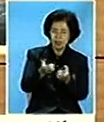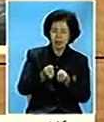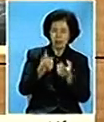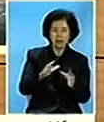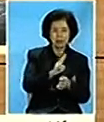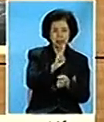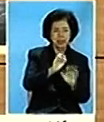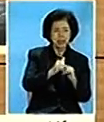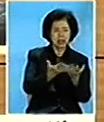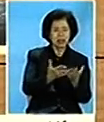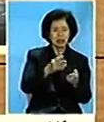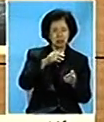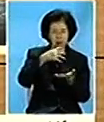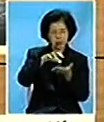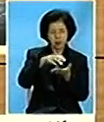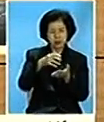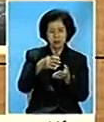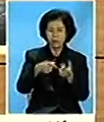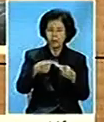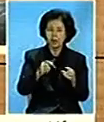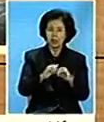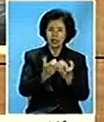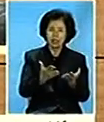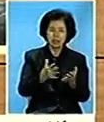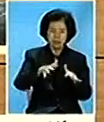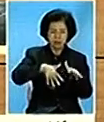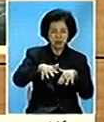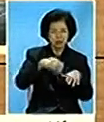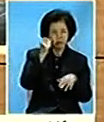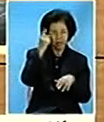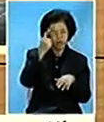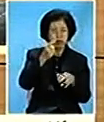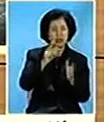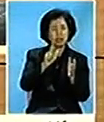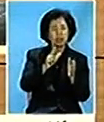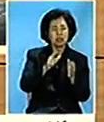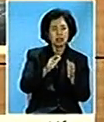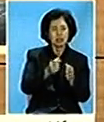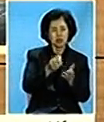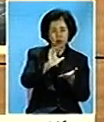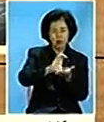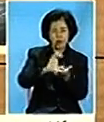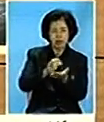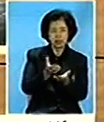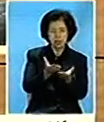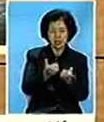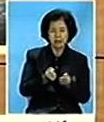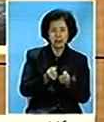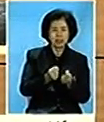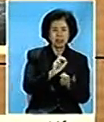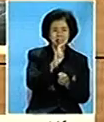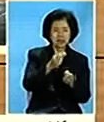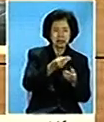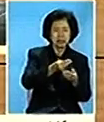มขอพูดถึงที่มาสักนิดก่อนนะครับประชาชนคงจะเข้าใจว่าหลักสำคัญของงบประมาณทั้งหมดที่เราได้ในการที่จะเอามาใช้จ่ายในการบริหารประเ